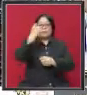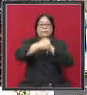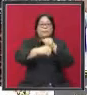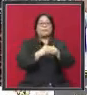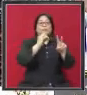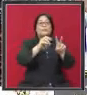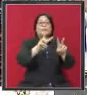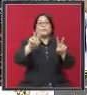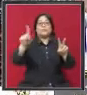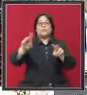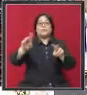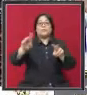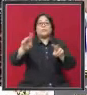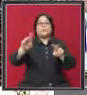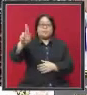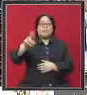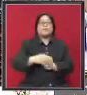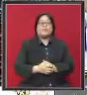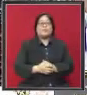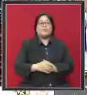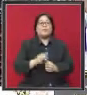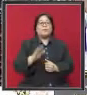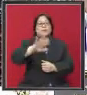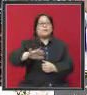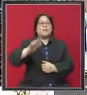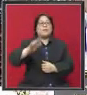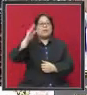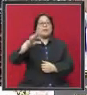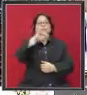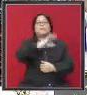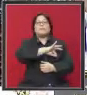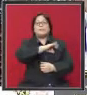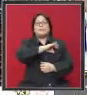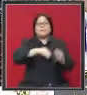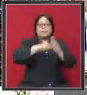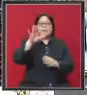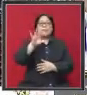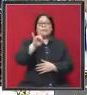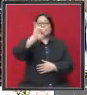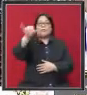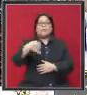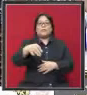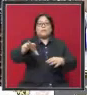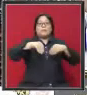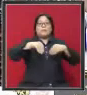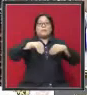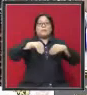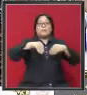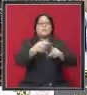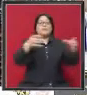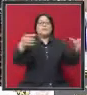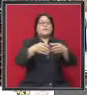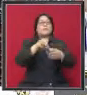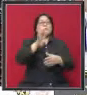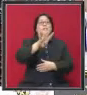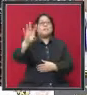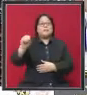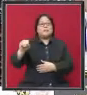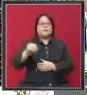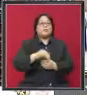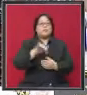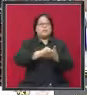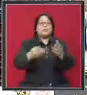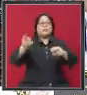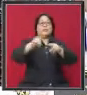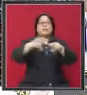tahun 2021, BPR, Bantuan Prihatin Rakyat, dijangka akan memanfaatkan lebih daripada 8 juta penerima daripada golongan B40.